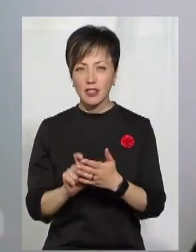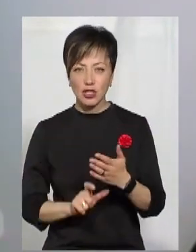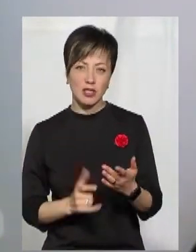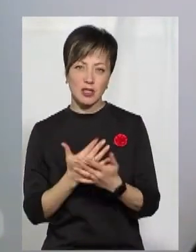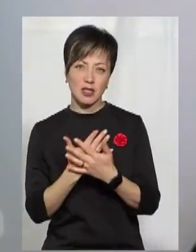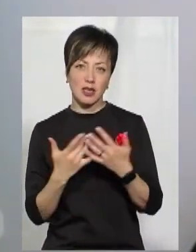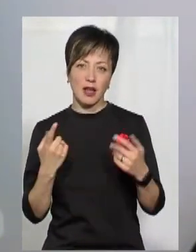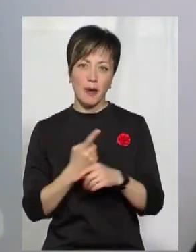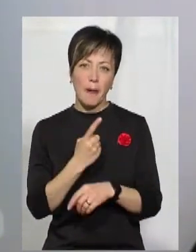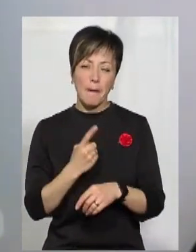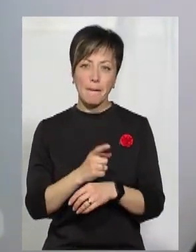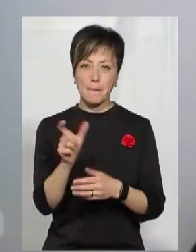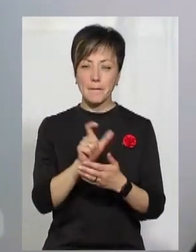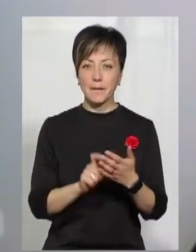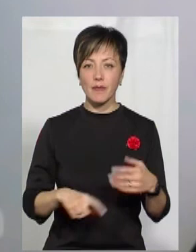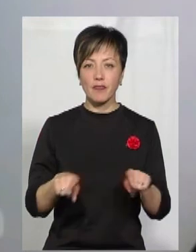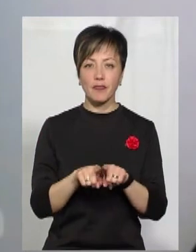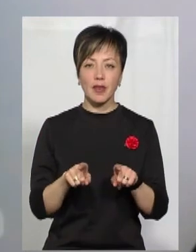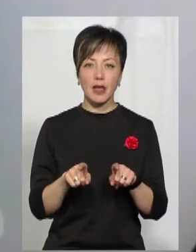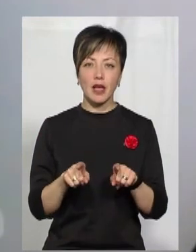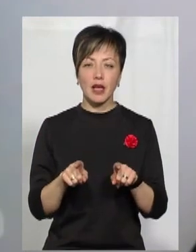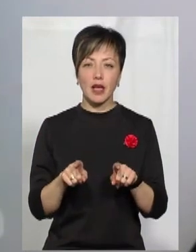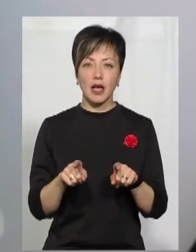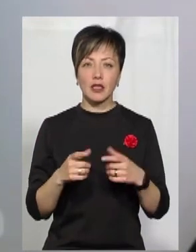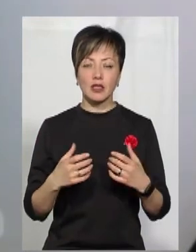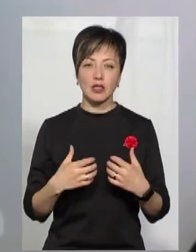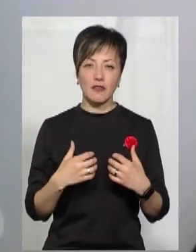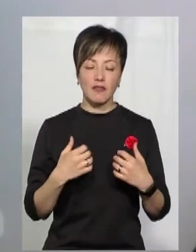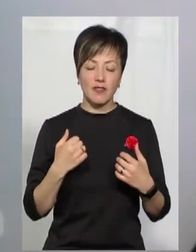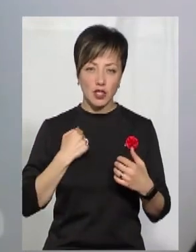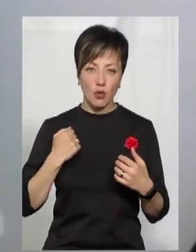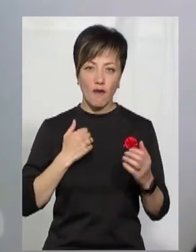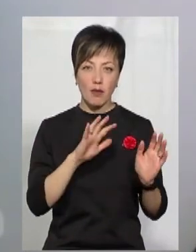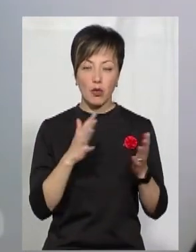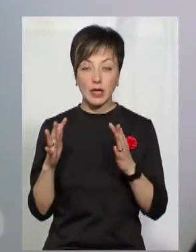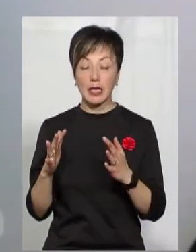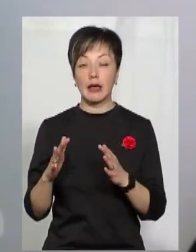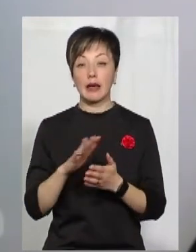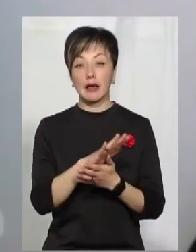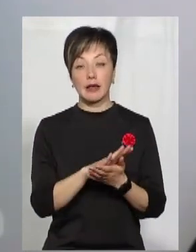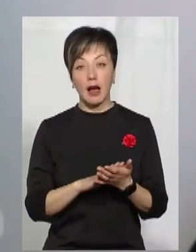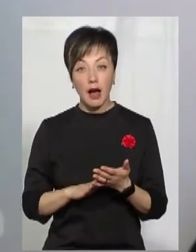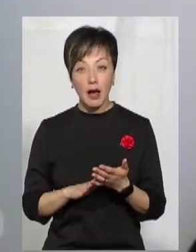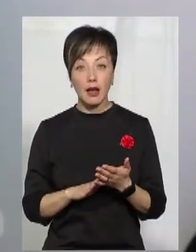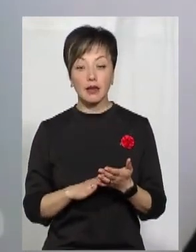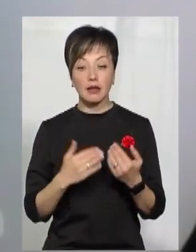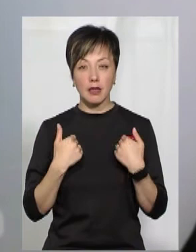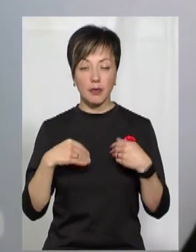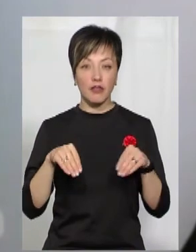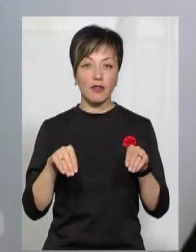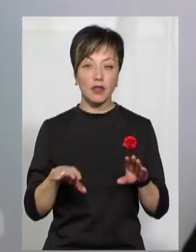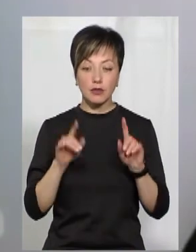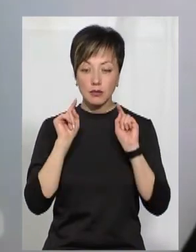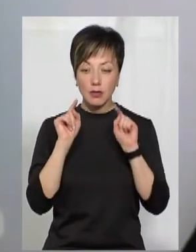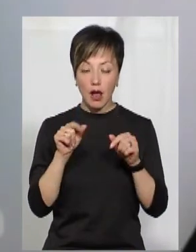частушки про такі жахливі військові події. Далі нами було вирішено сфокусуватися